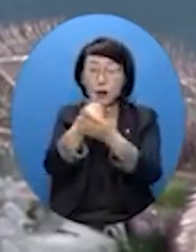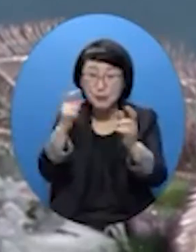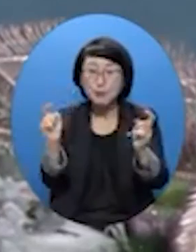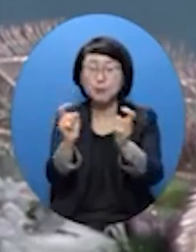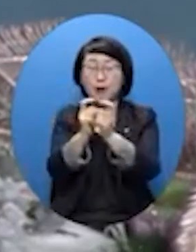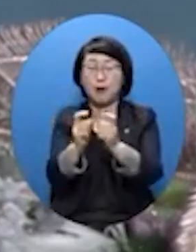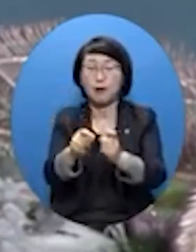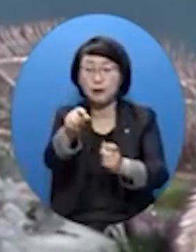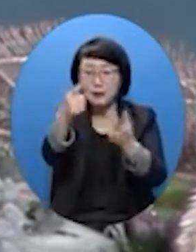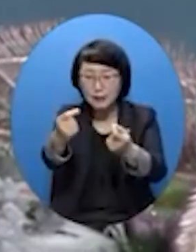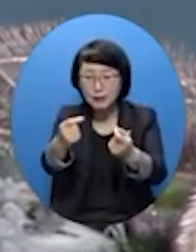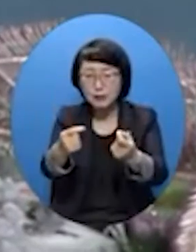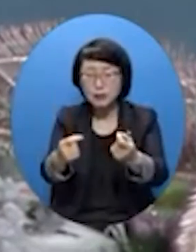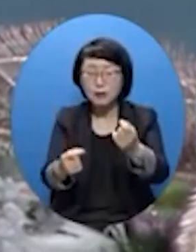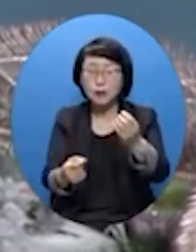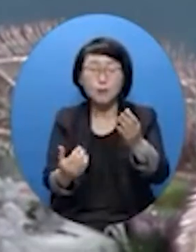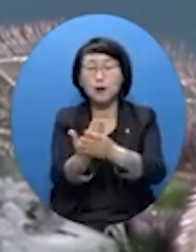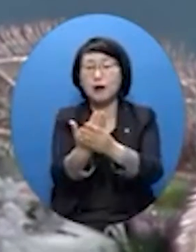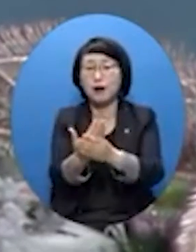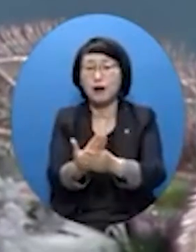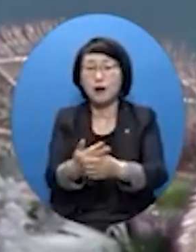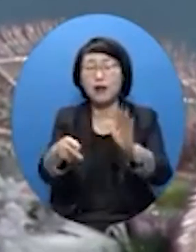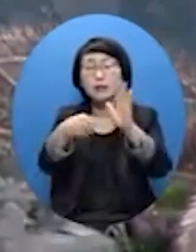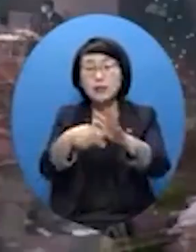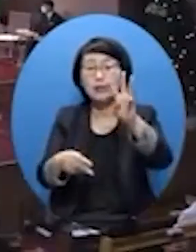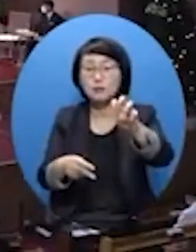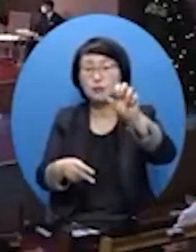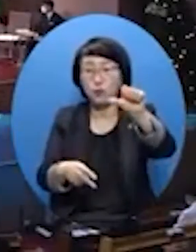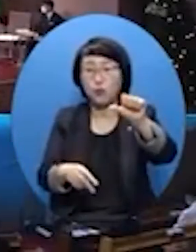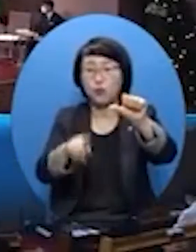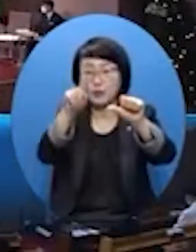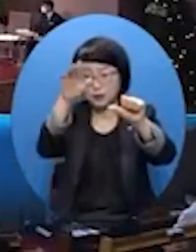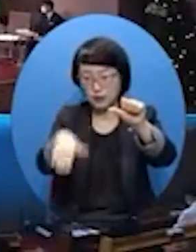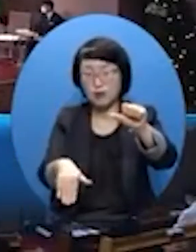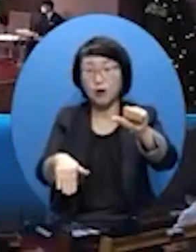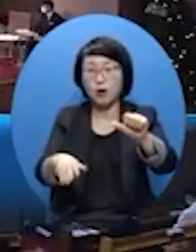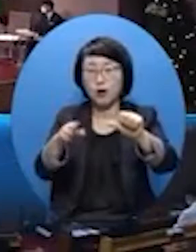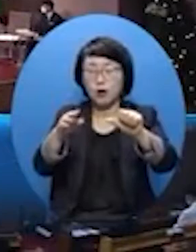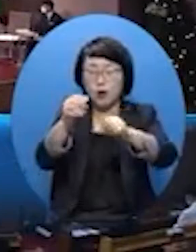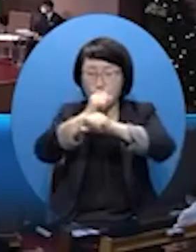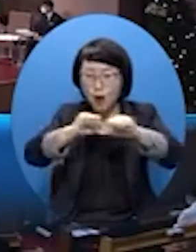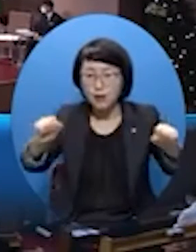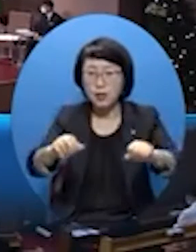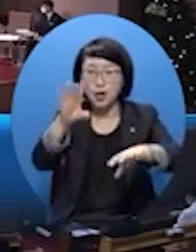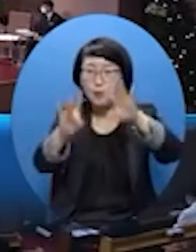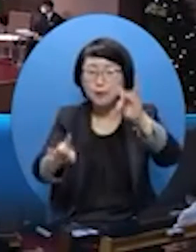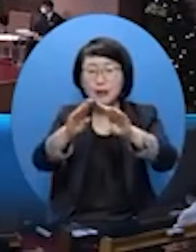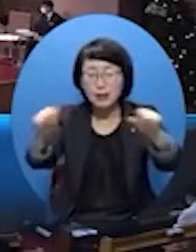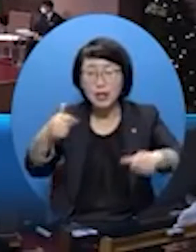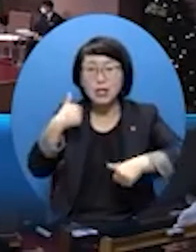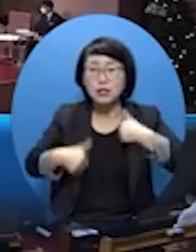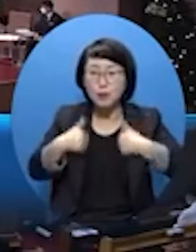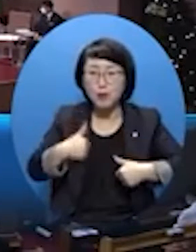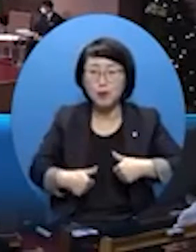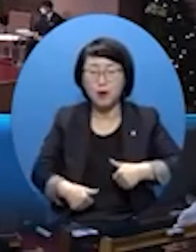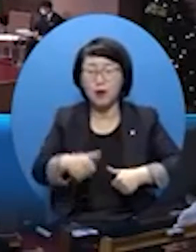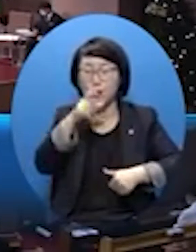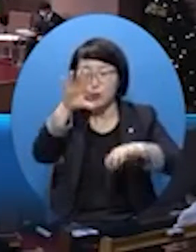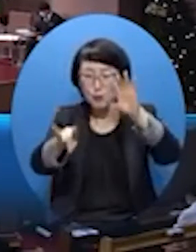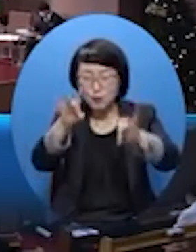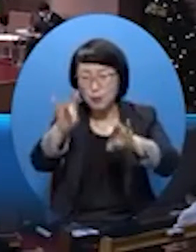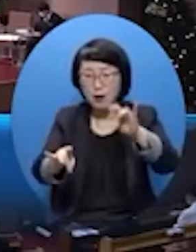같은 놀라운 일이 일어나는 것입니다. 이사야 35장 1절 2절의 말씀을 기억합니다. 광야와 메마른 땅이 기뻐하며